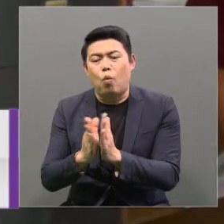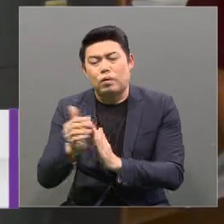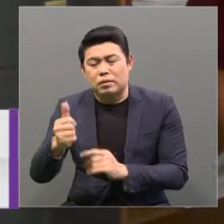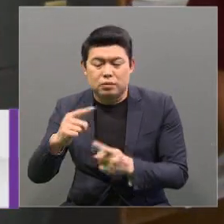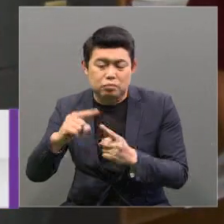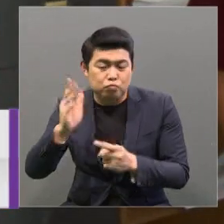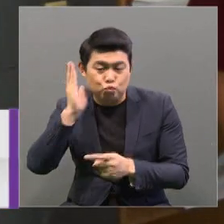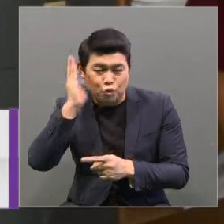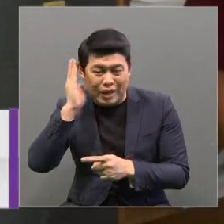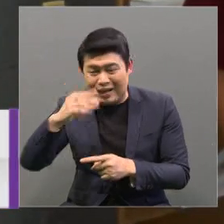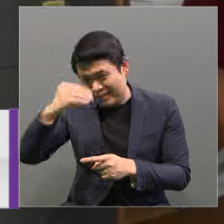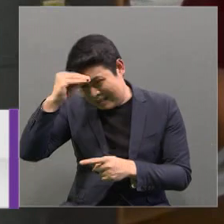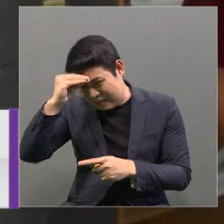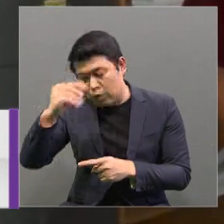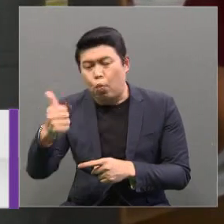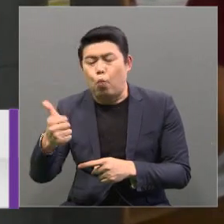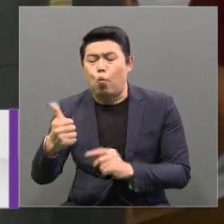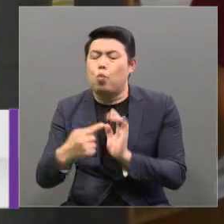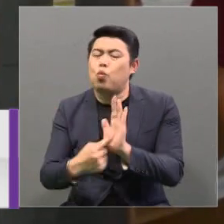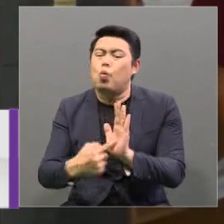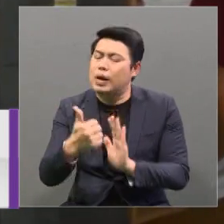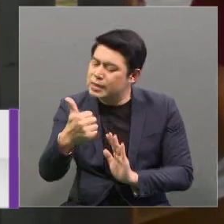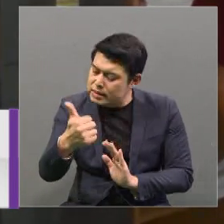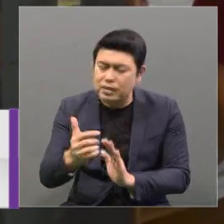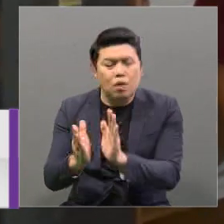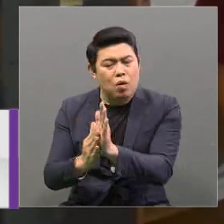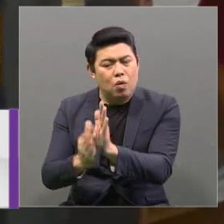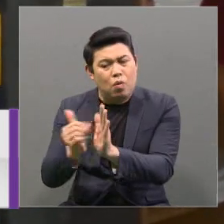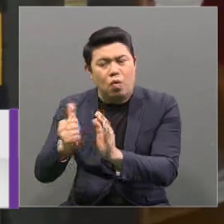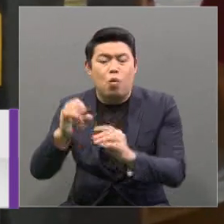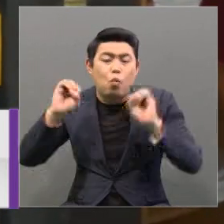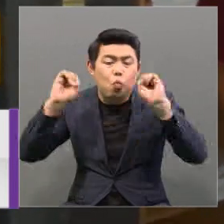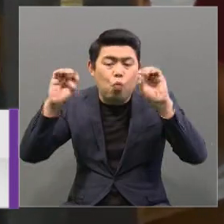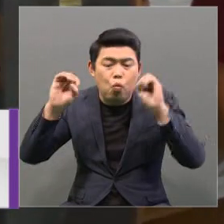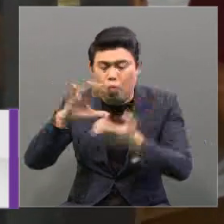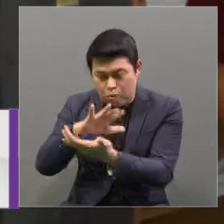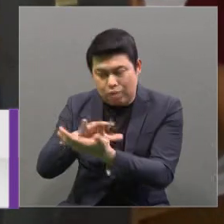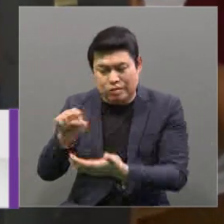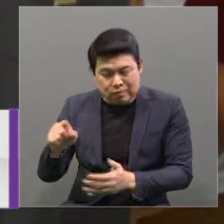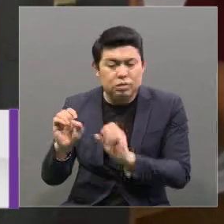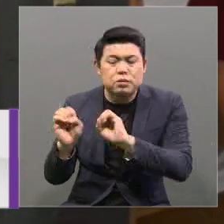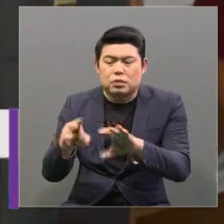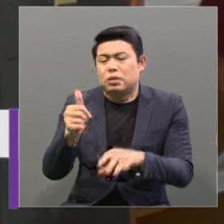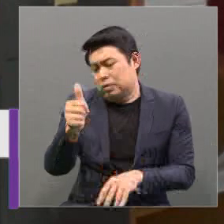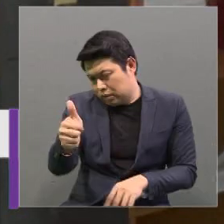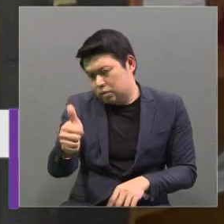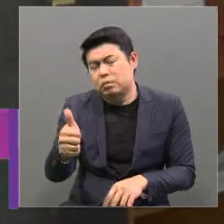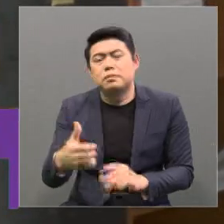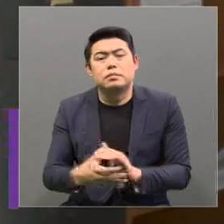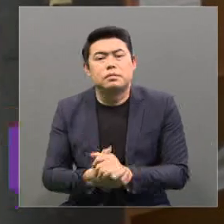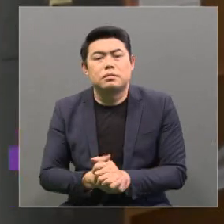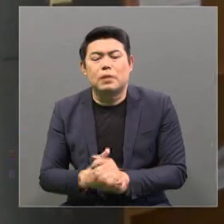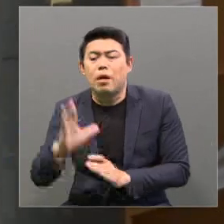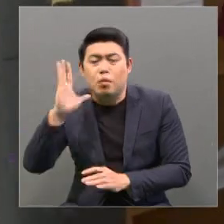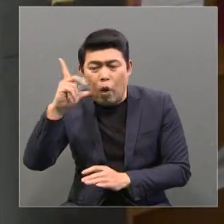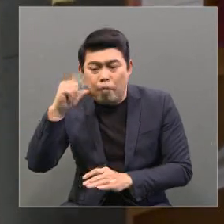ที่มีความกล้าหาญนะแล้วก็เป็นแบบอย่างที่ดีแล้วก็ชื่นชมคณะครูโรงเรียนนี้นะที่สอนเด็กได้เป็นอย่างดีและชื่นช